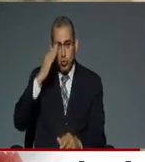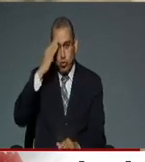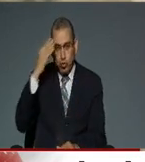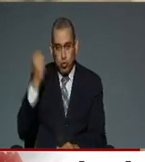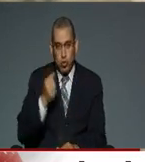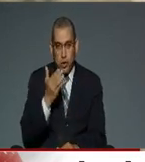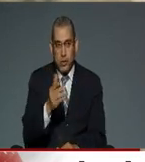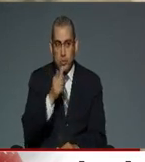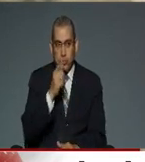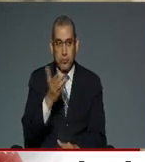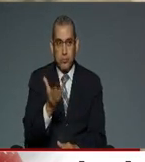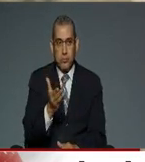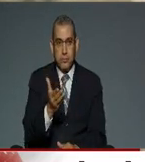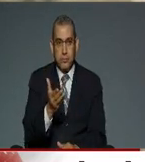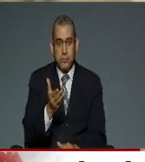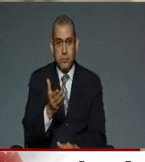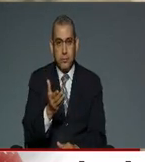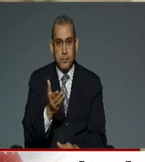لفخامتك